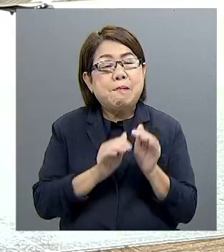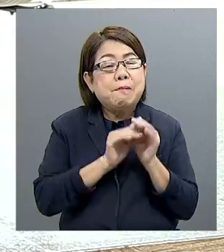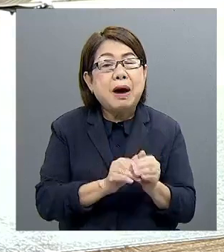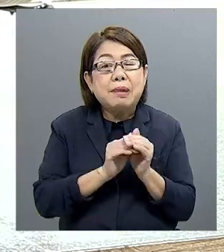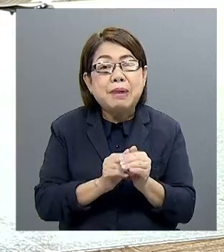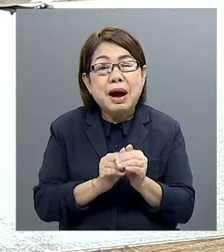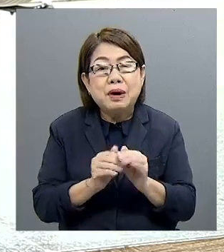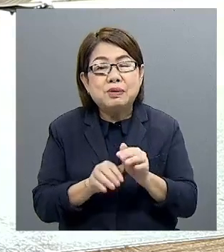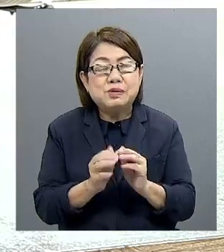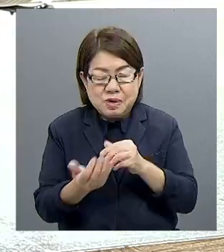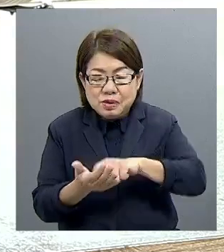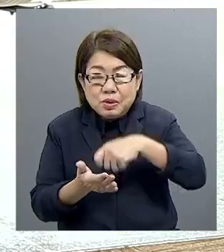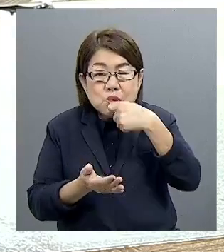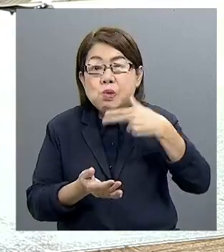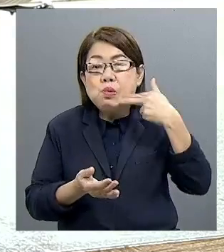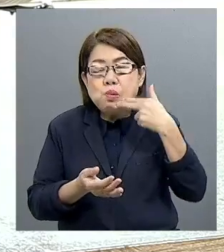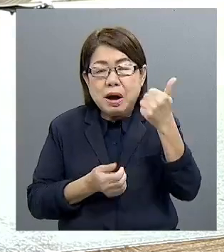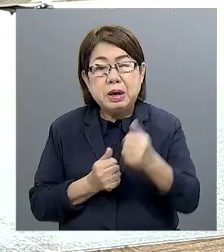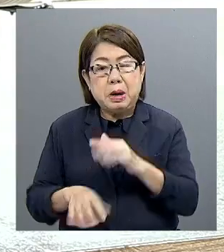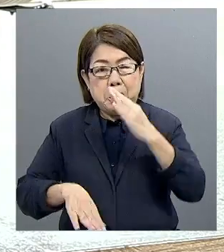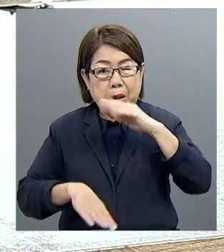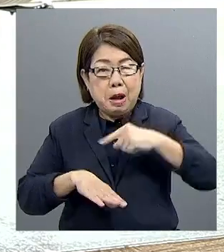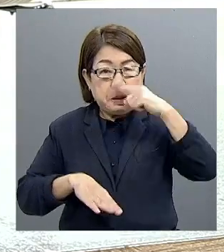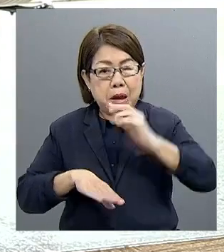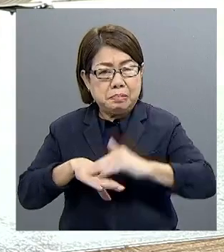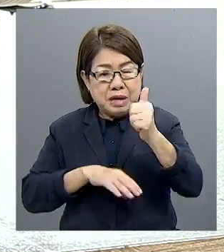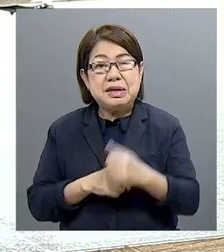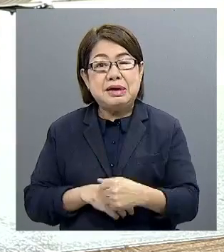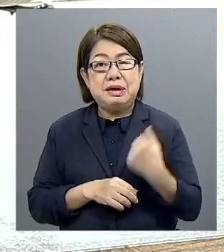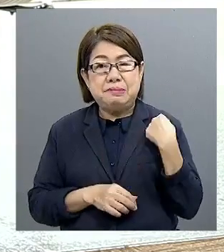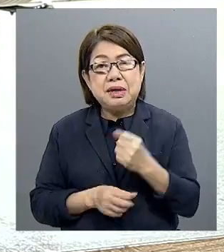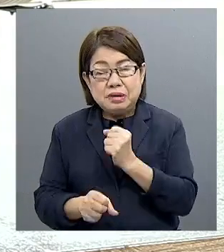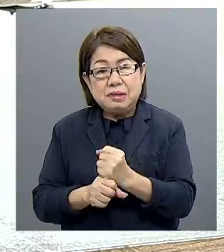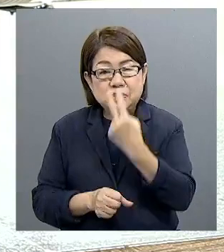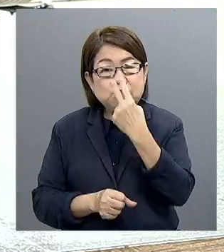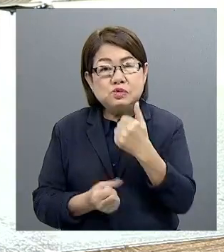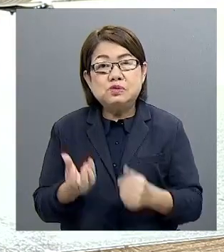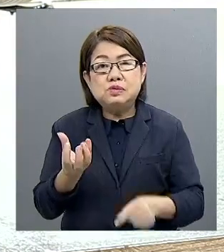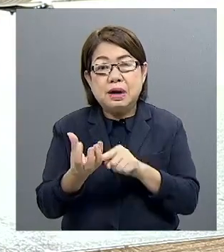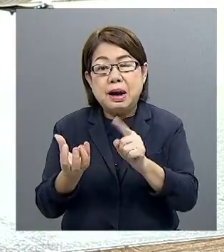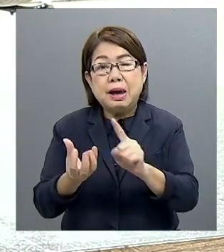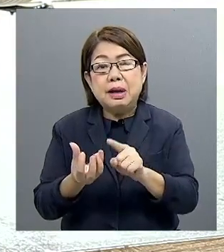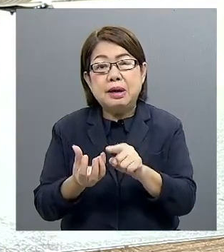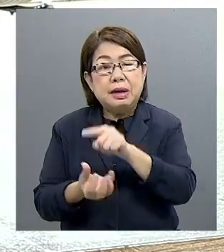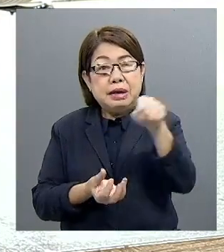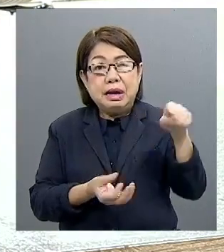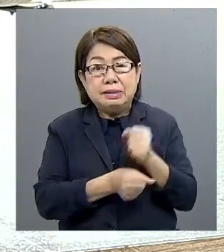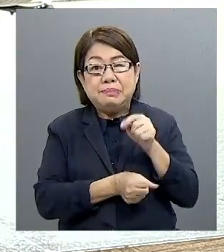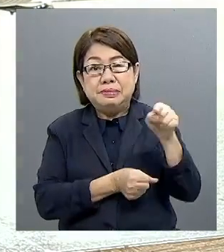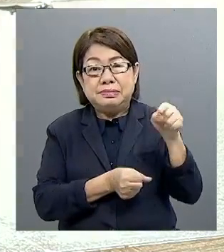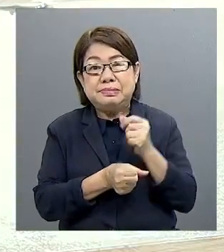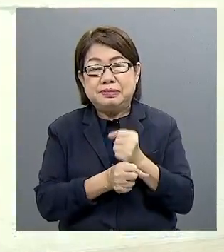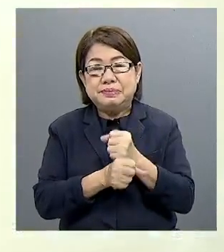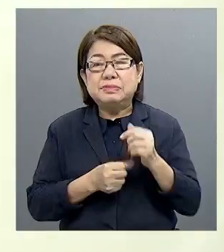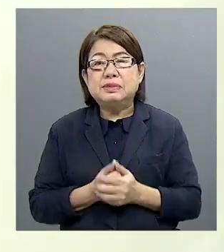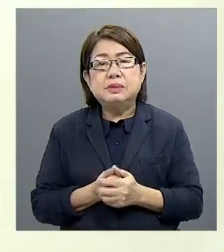ำขนมเก่งโดยเฉพาะพี่ๆในห้องส่งเนี่ยนี่คือขนมอะไรรู้ไหมครับคุณตะเนาะพี่ๆน้องส่งเราทำมานะ อันนี้ขนมอะไรคะ ขนมไทยโบราณ